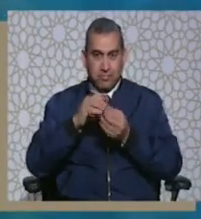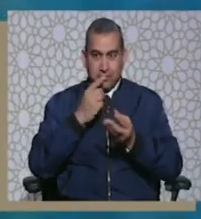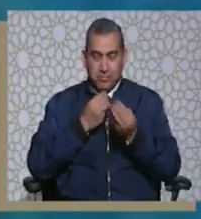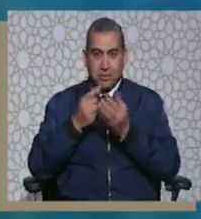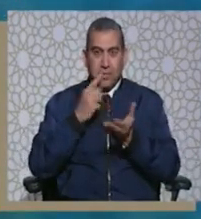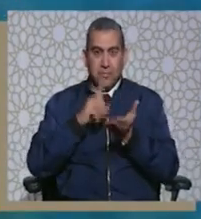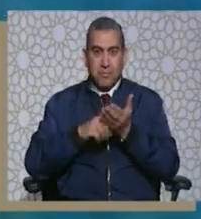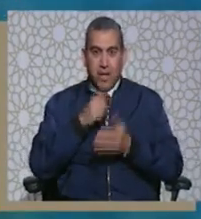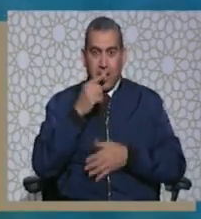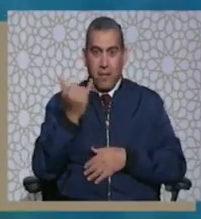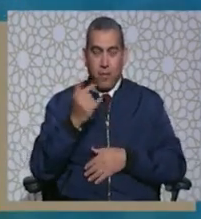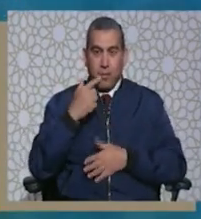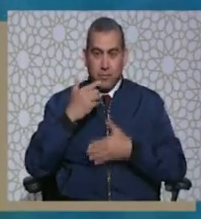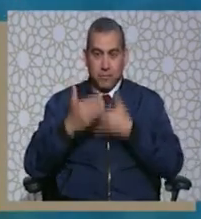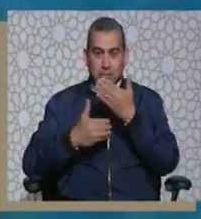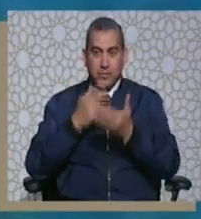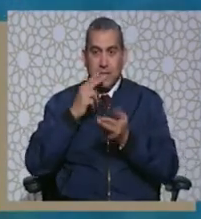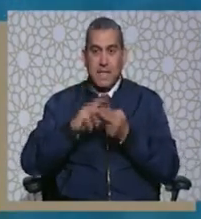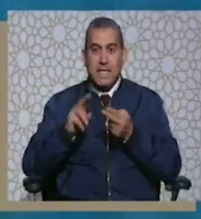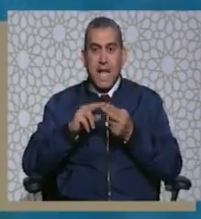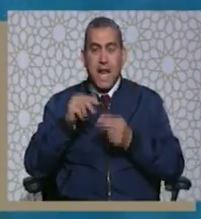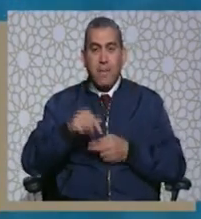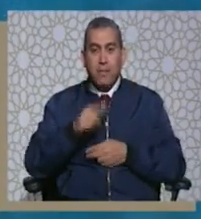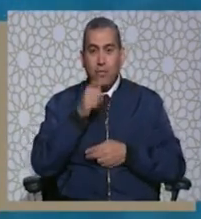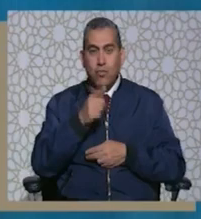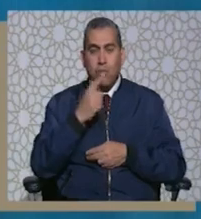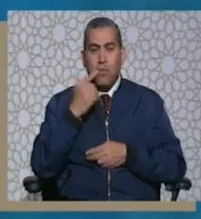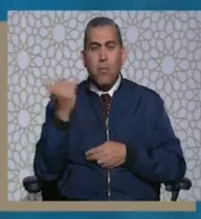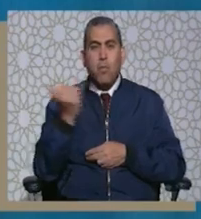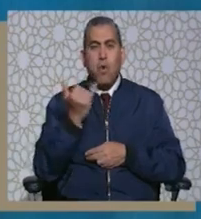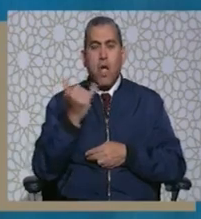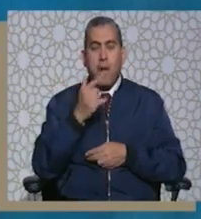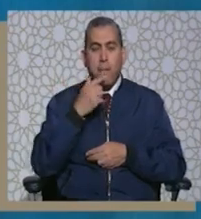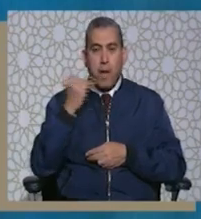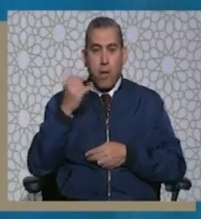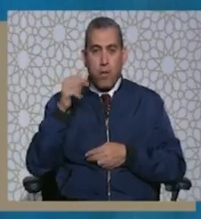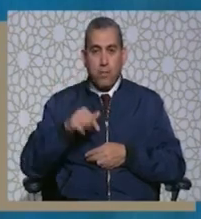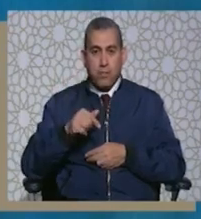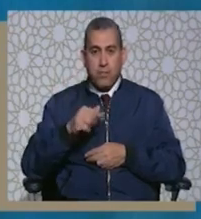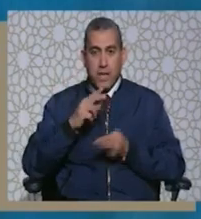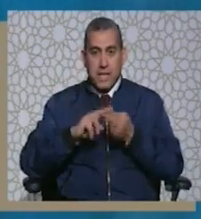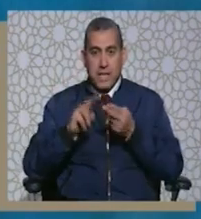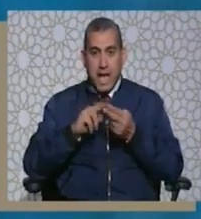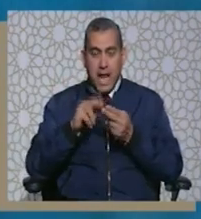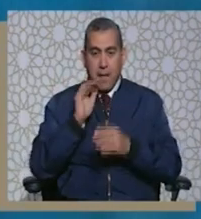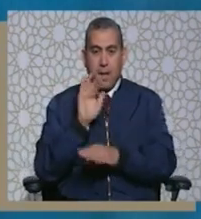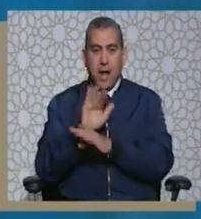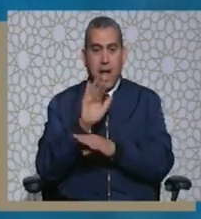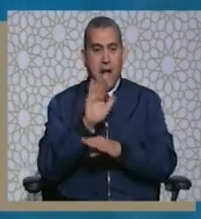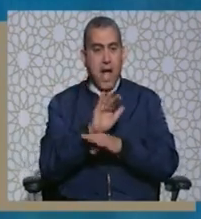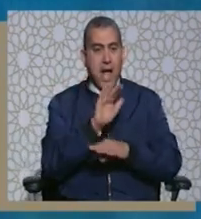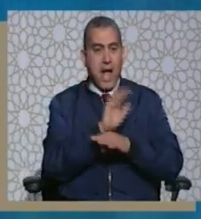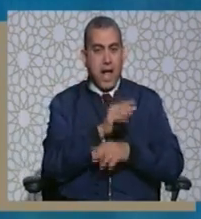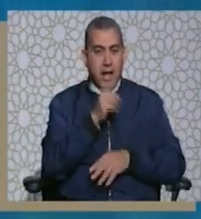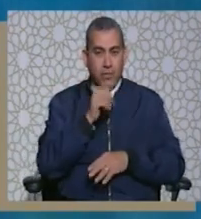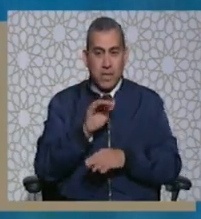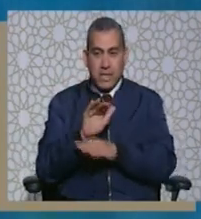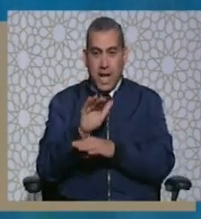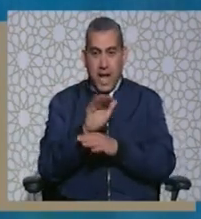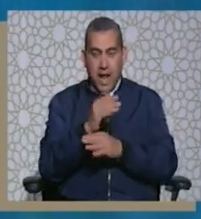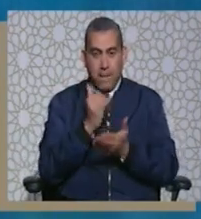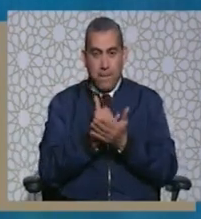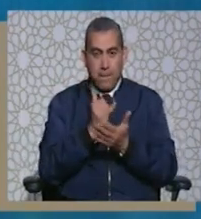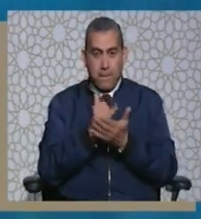المستهلكه هو ايه السلام ده سلام مهم قوي قوي اسمه سلام الرعايه دايما